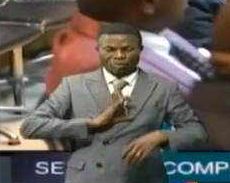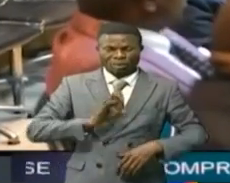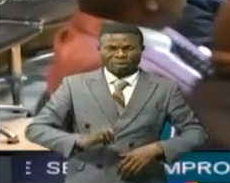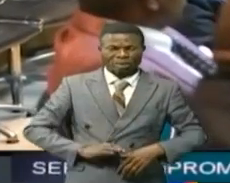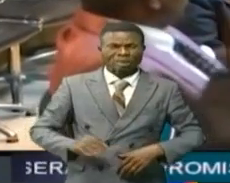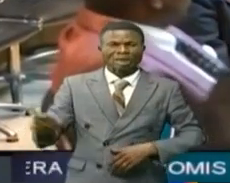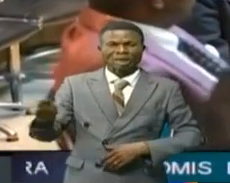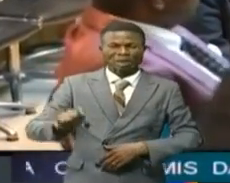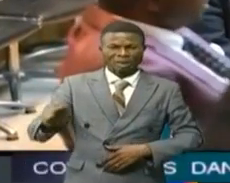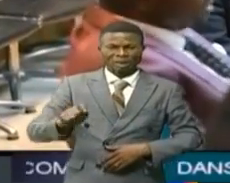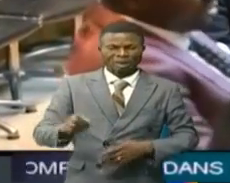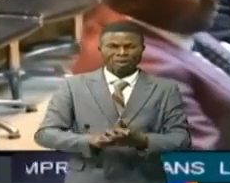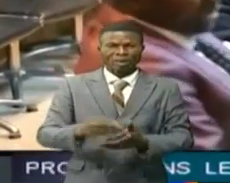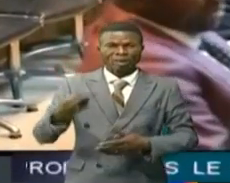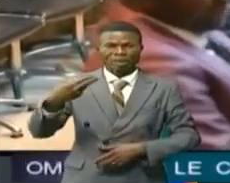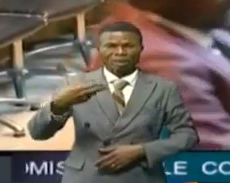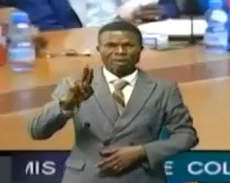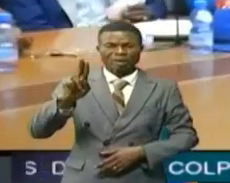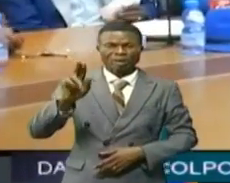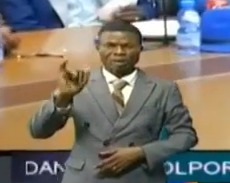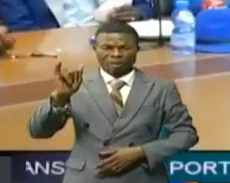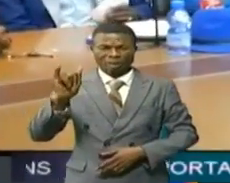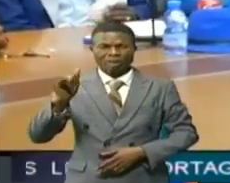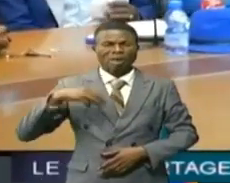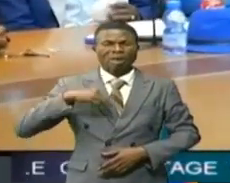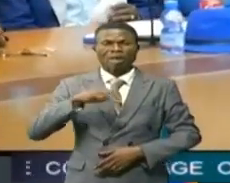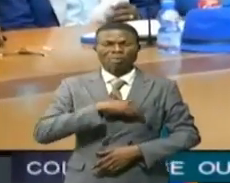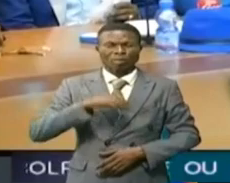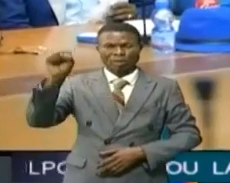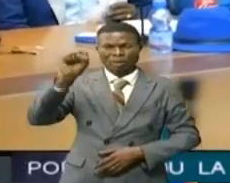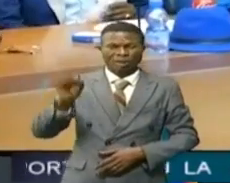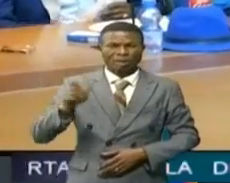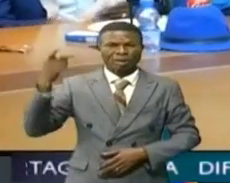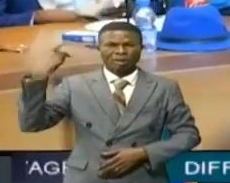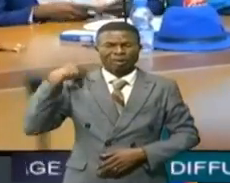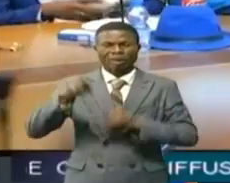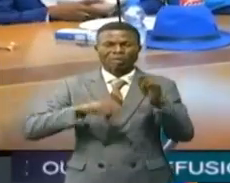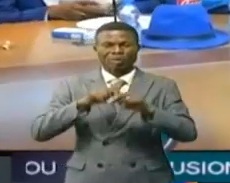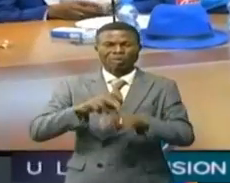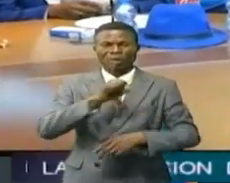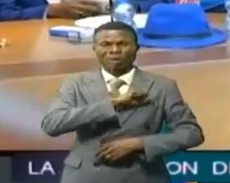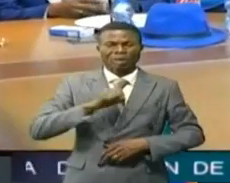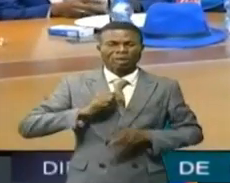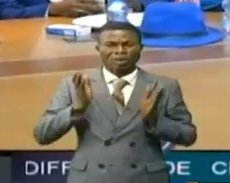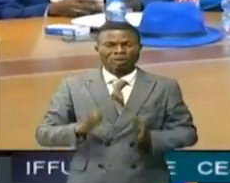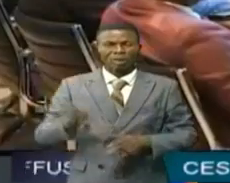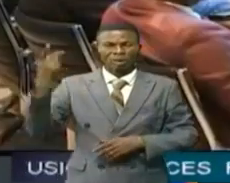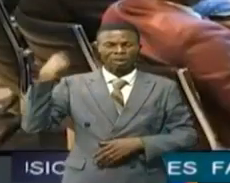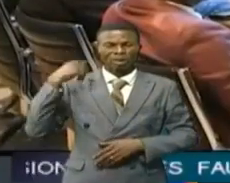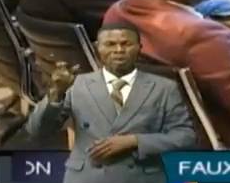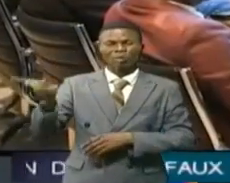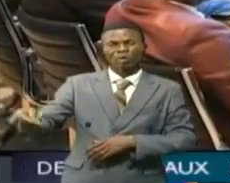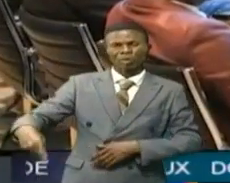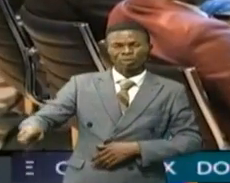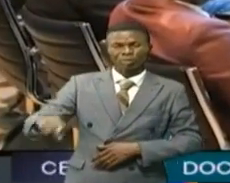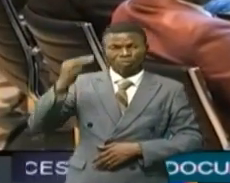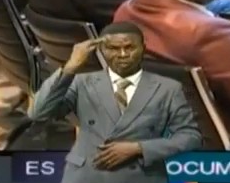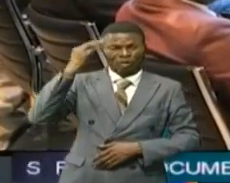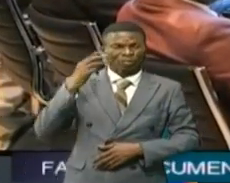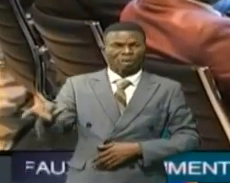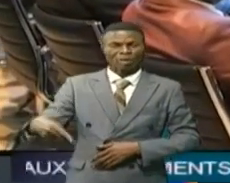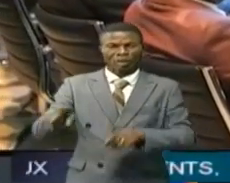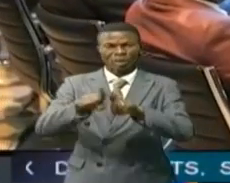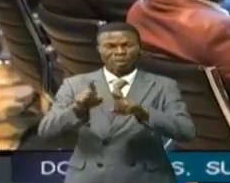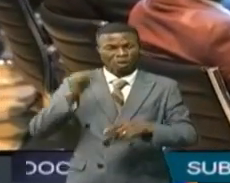Territoire, Guy Luando Mboyo. Les membres du CEP, députés nationaux, sénateurs, députés provinciaux, ministres provinciaux